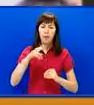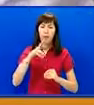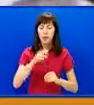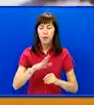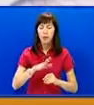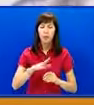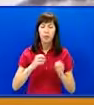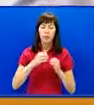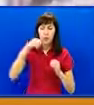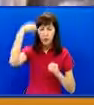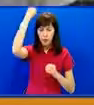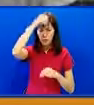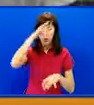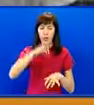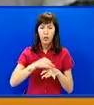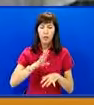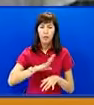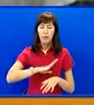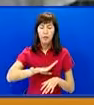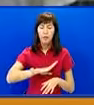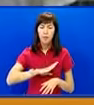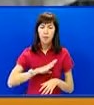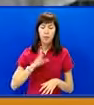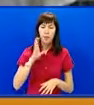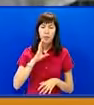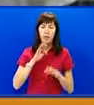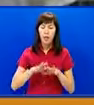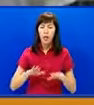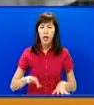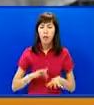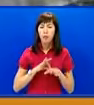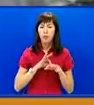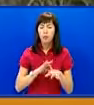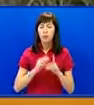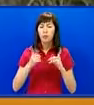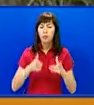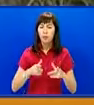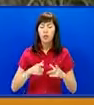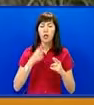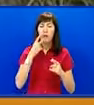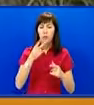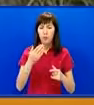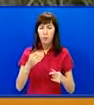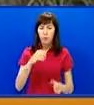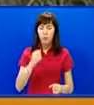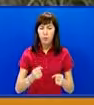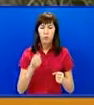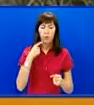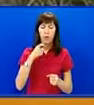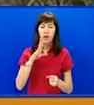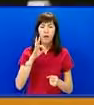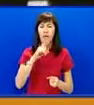10-летняя девочка от полученных травм скончалась при поступлении в областную детскую больницу. Согласно медицинскому освидетельствованию, водитель автомашины